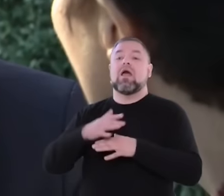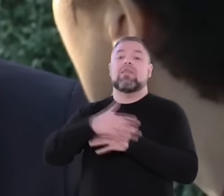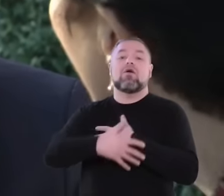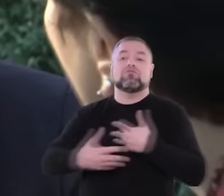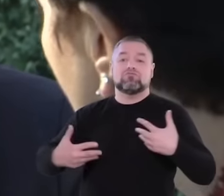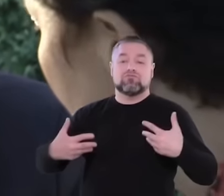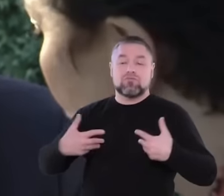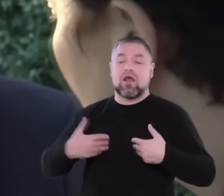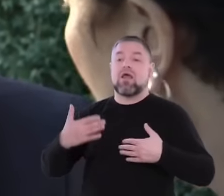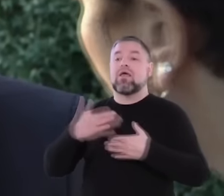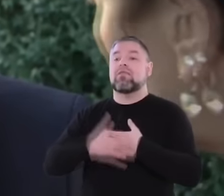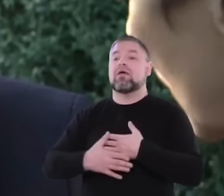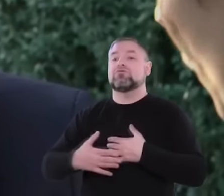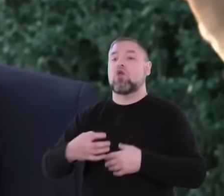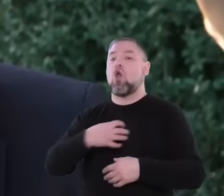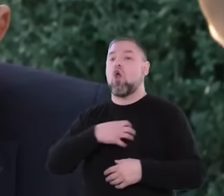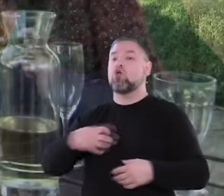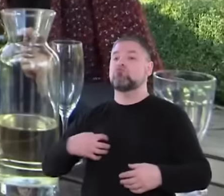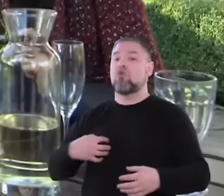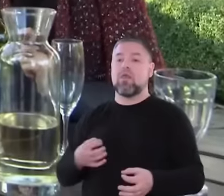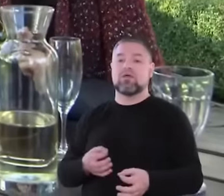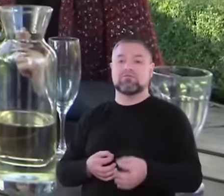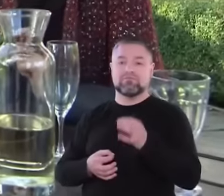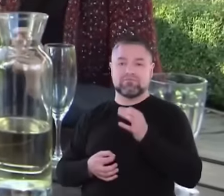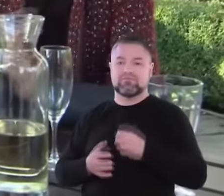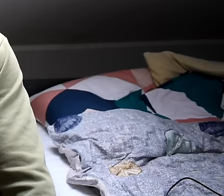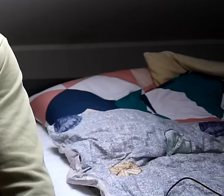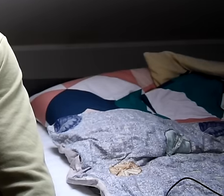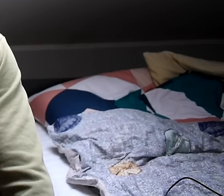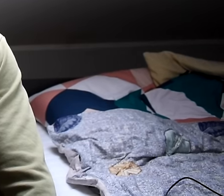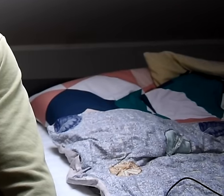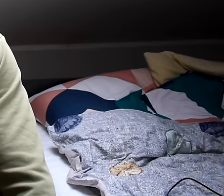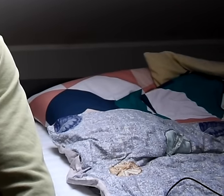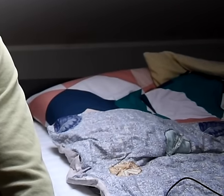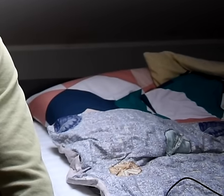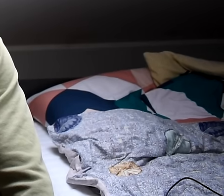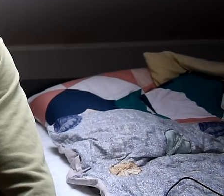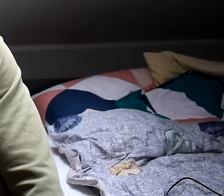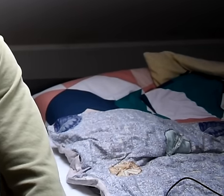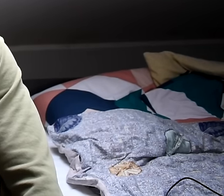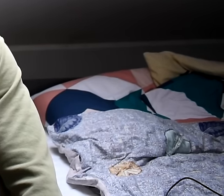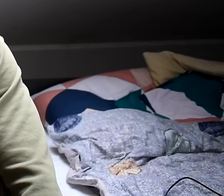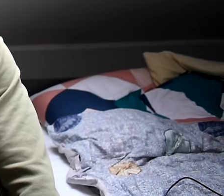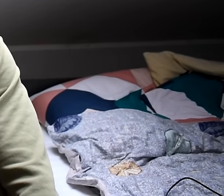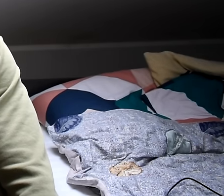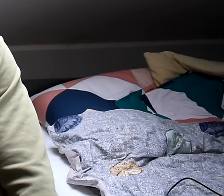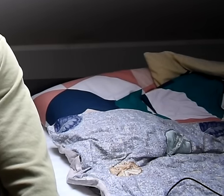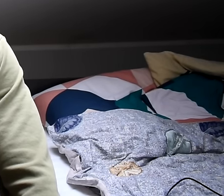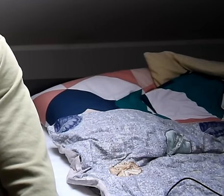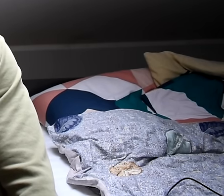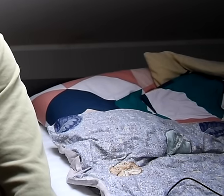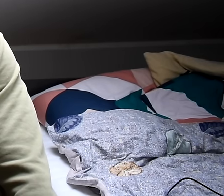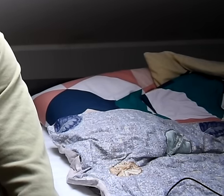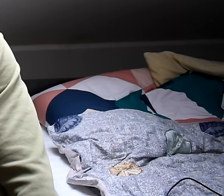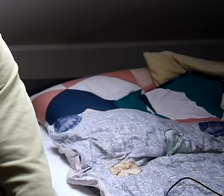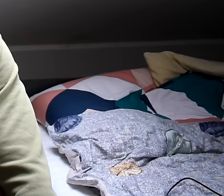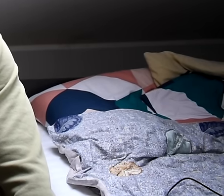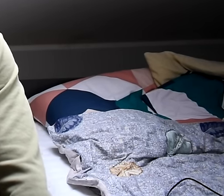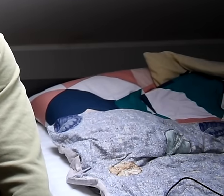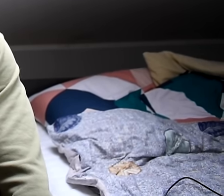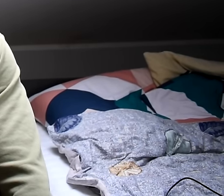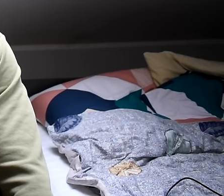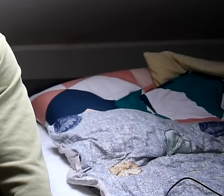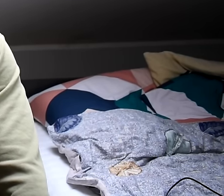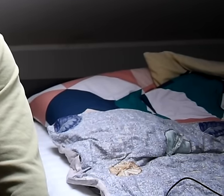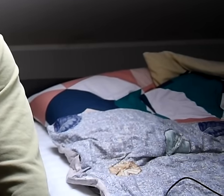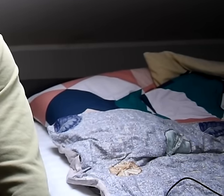a na końcu wino pije gospodarz. Proszę, weź kieliszek. Uczcie się, uczcie, będziecie wiedzieć, jak pić wino. Znaczy, tu dużo osób może